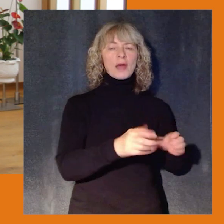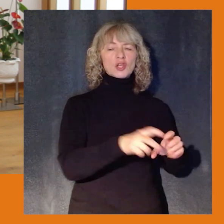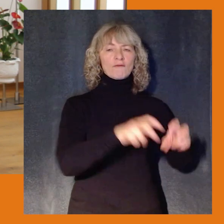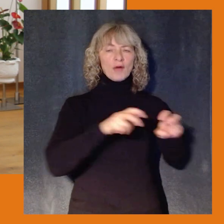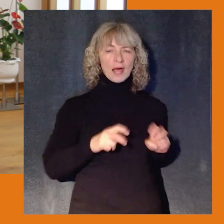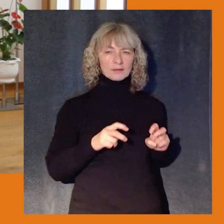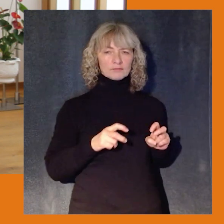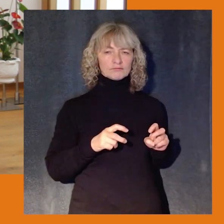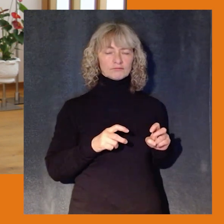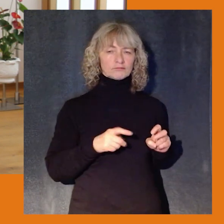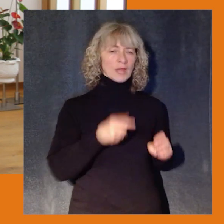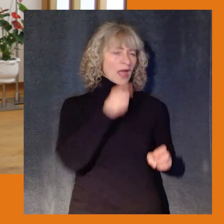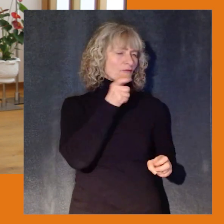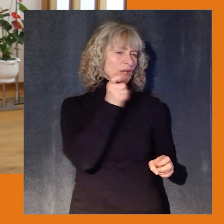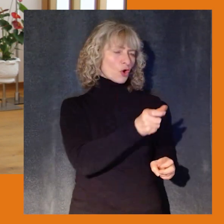verletzt.